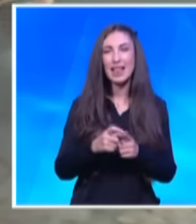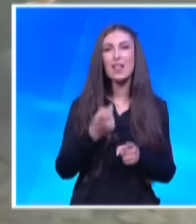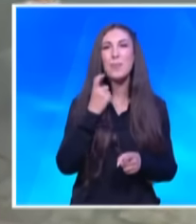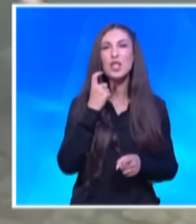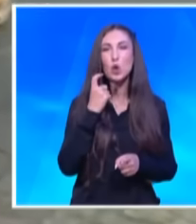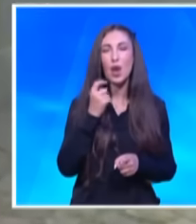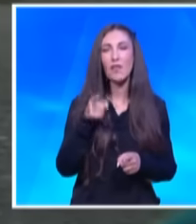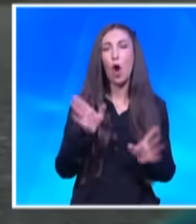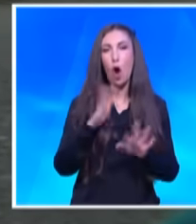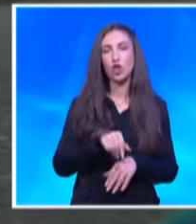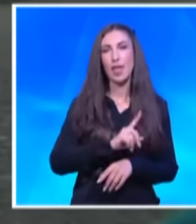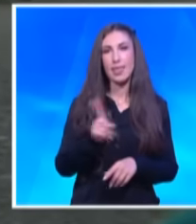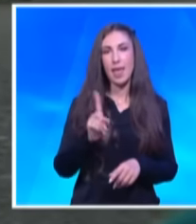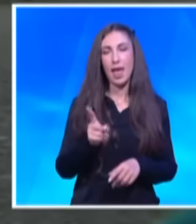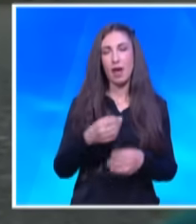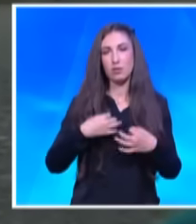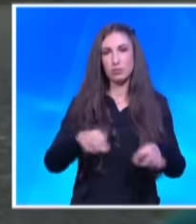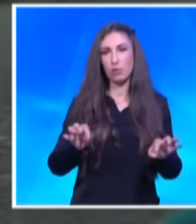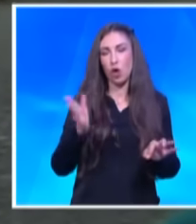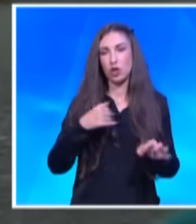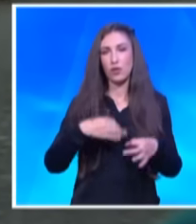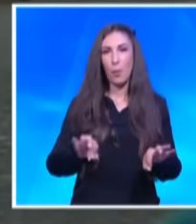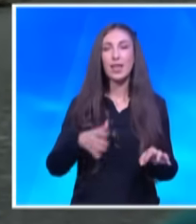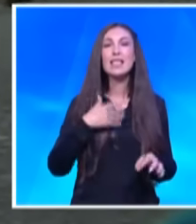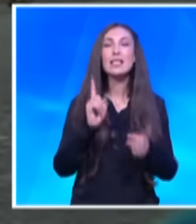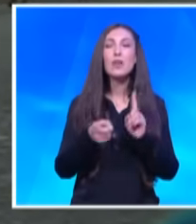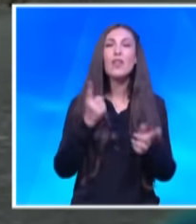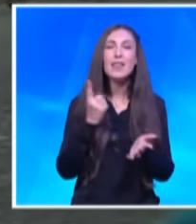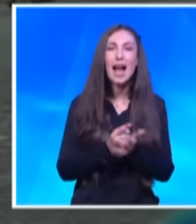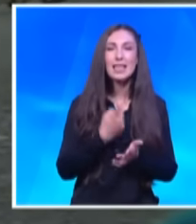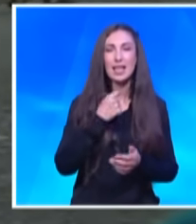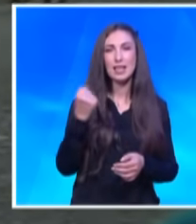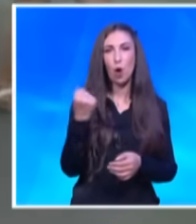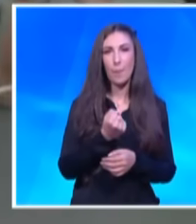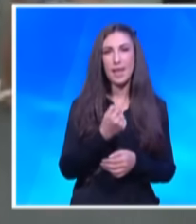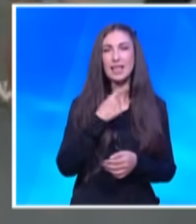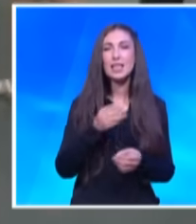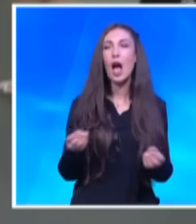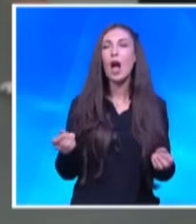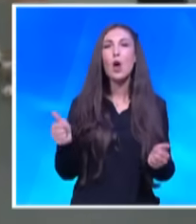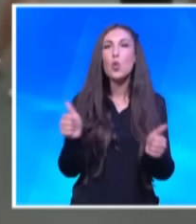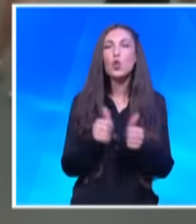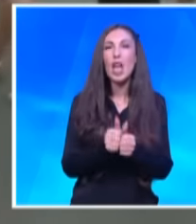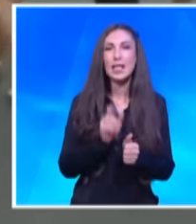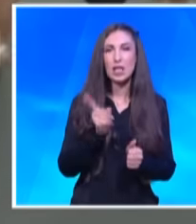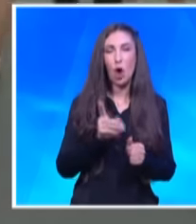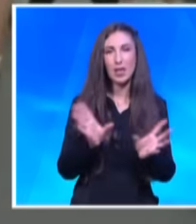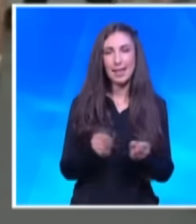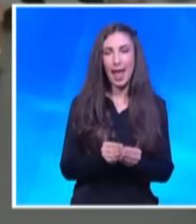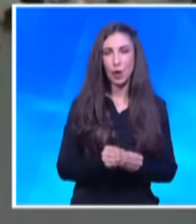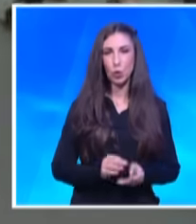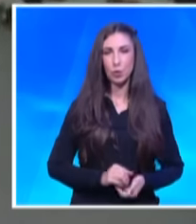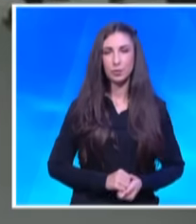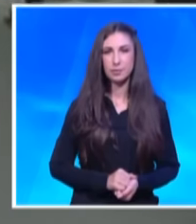Бизюрев, той все още е на свобода. Хората настояват за справедливи наказания за убиеца и за съучастниците му.